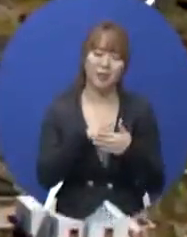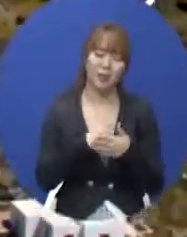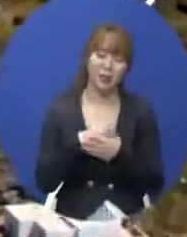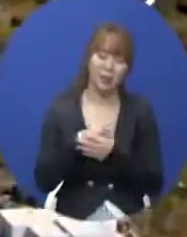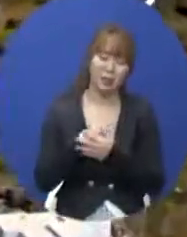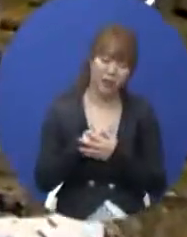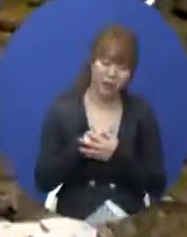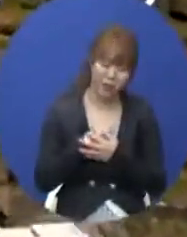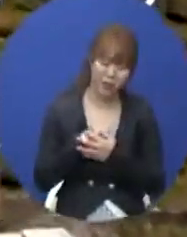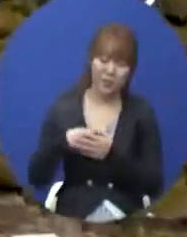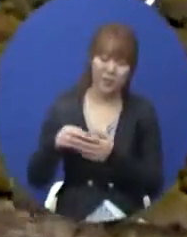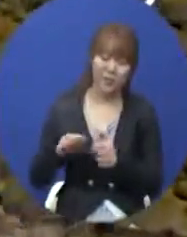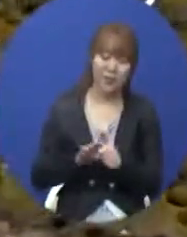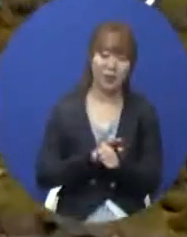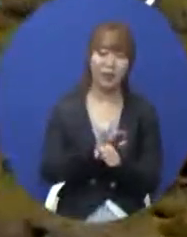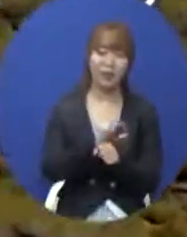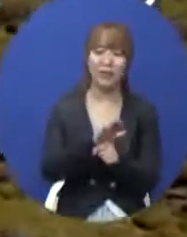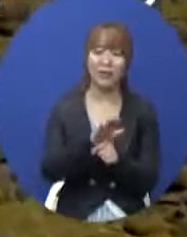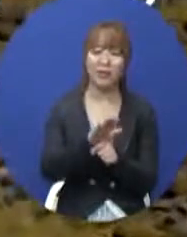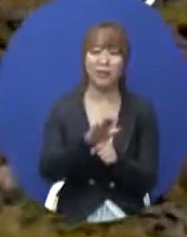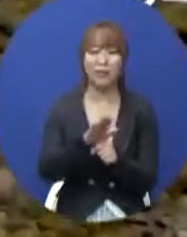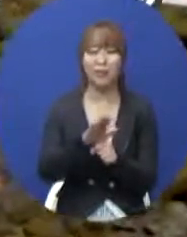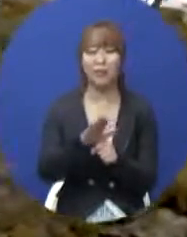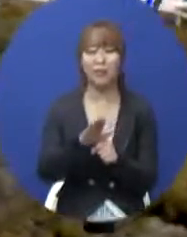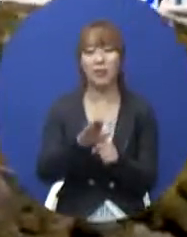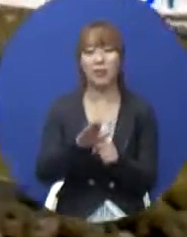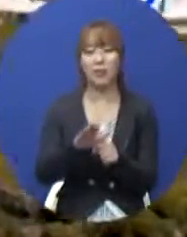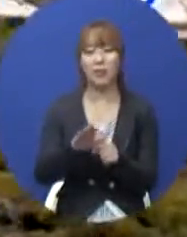가슴만 태우는 사랑